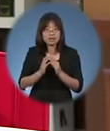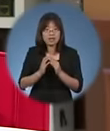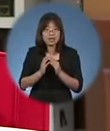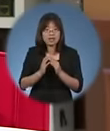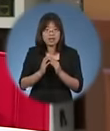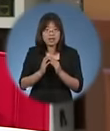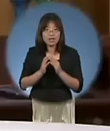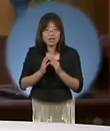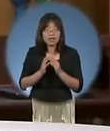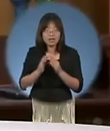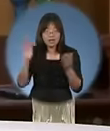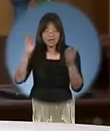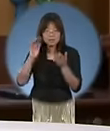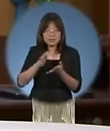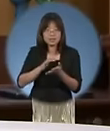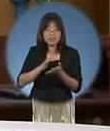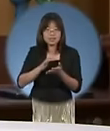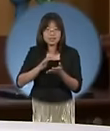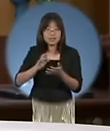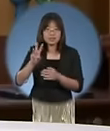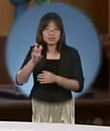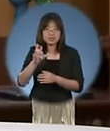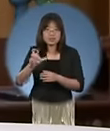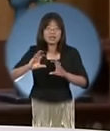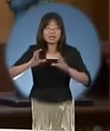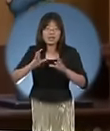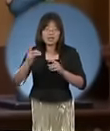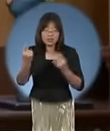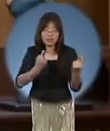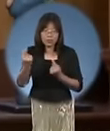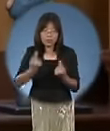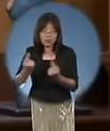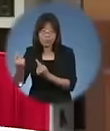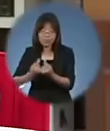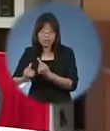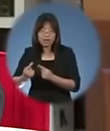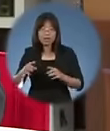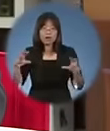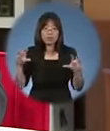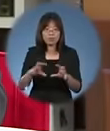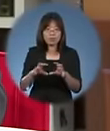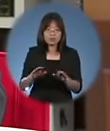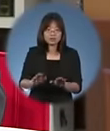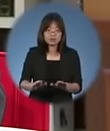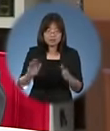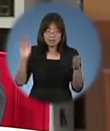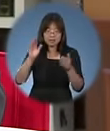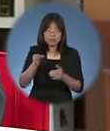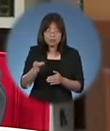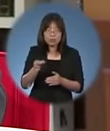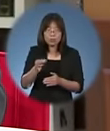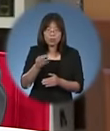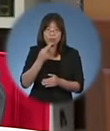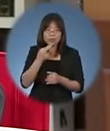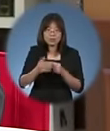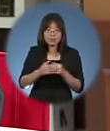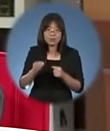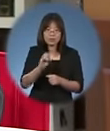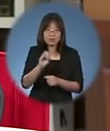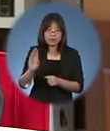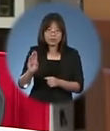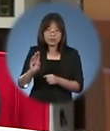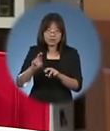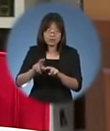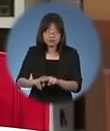35개예요. 학생들, 유학생들이. 모여있는 사람들이. 네. 근데 얘네들이 모여서 이제 학생들이 돈이 없으니까 맥주 하나 놓고